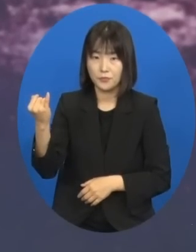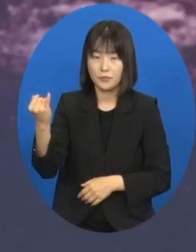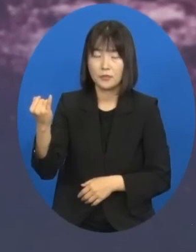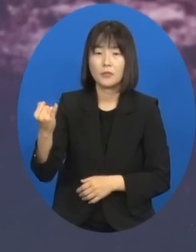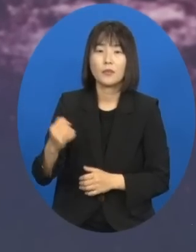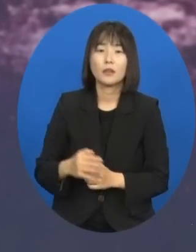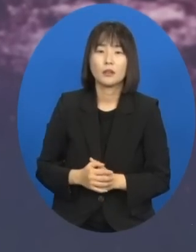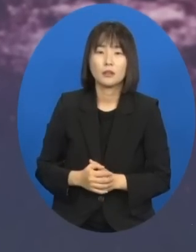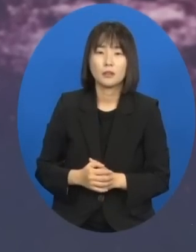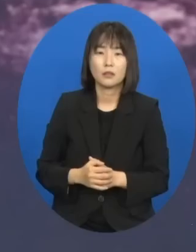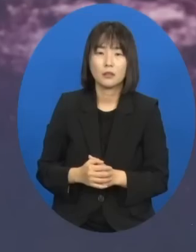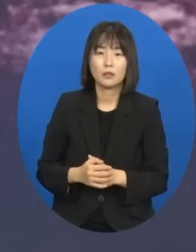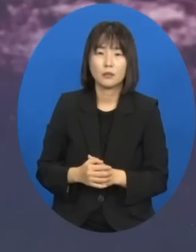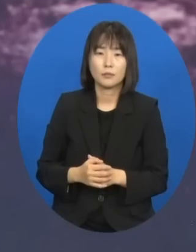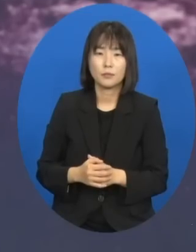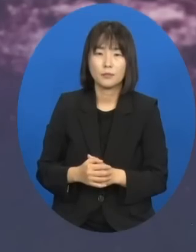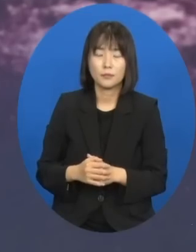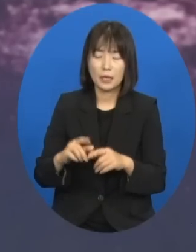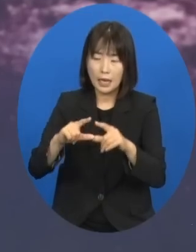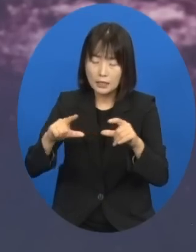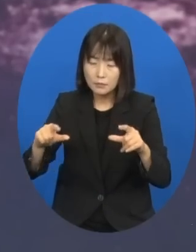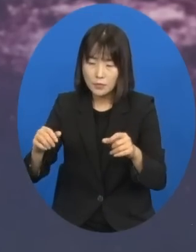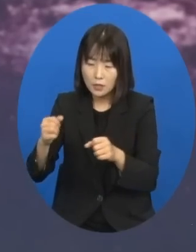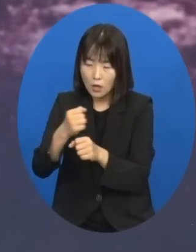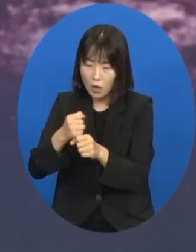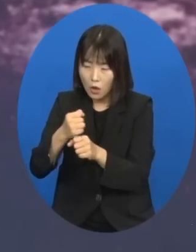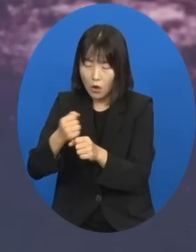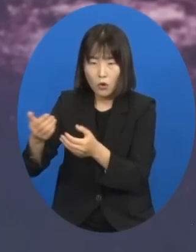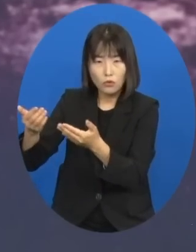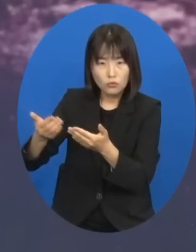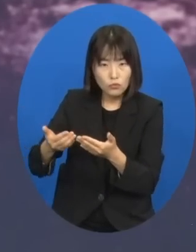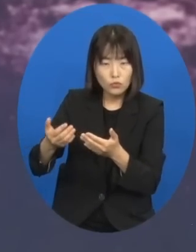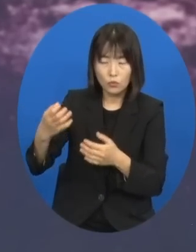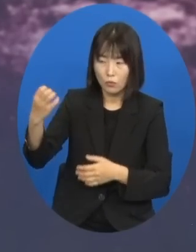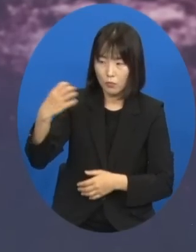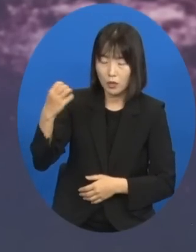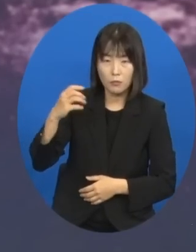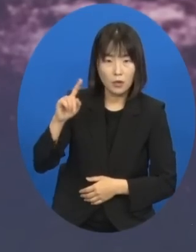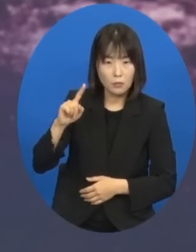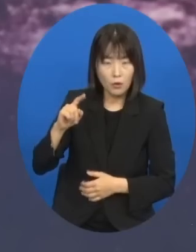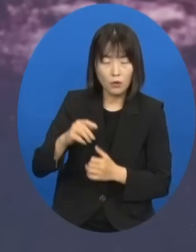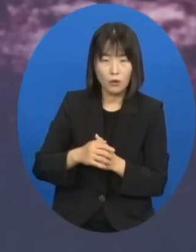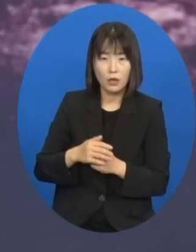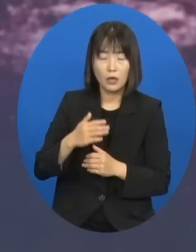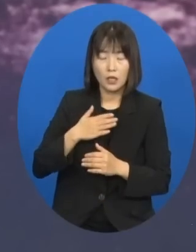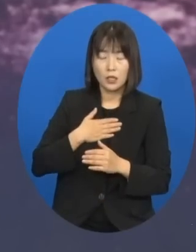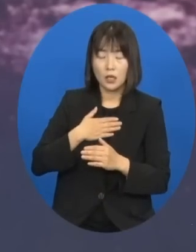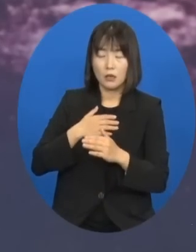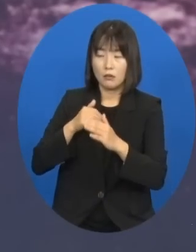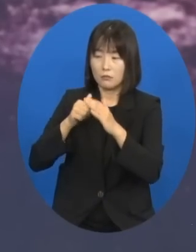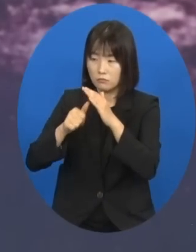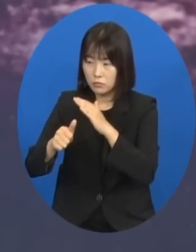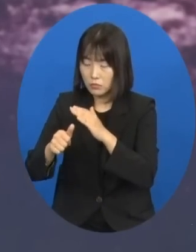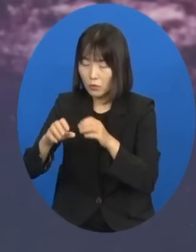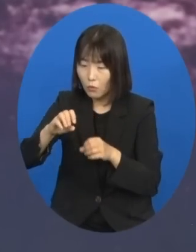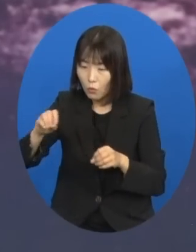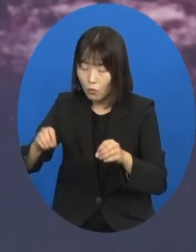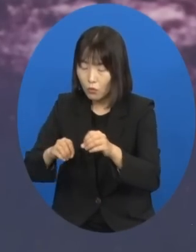갔더니 음식을 싸주시면서 말씀을 하시는 거예요. 제가 신방 갔는데 저에게 음식을 싸주시면서